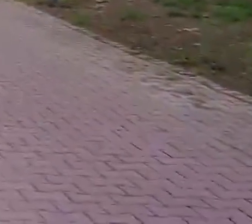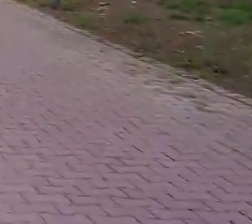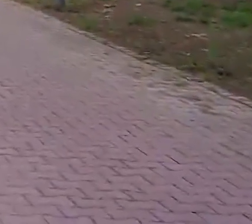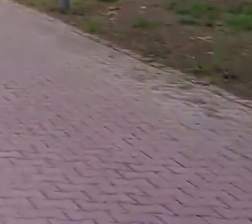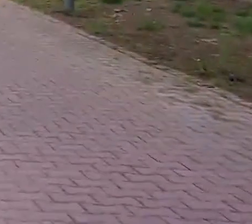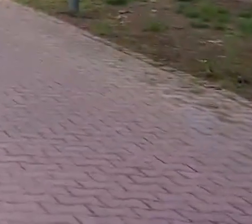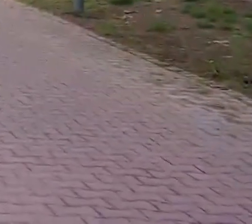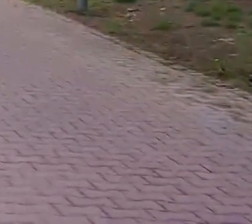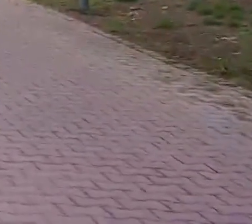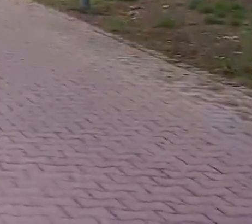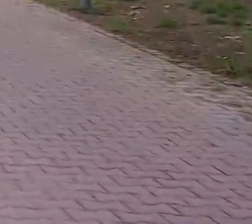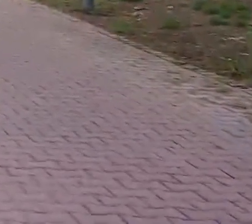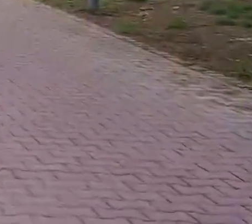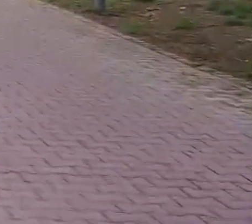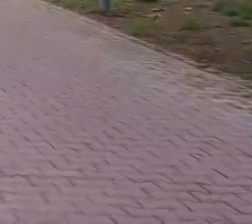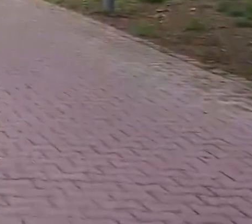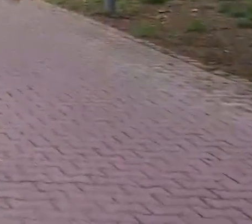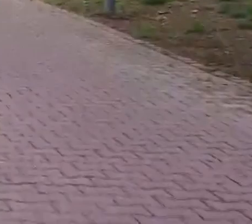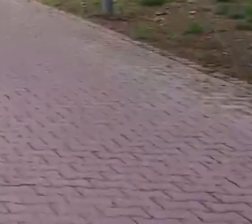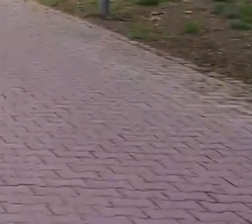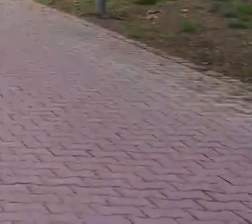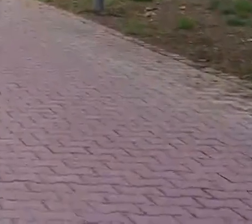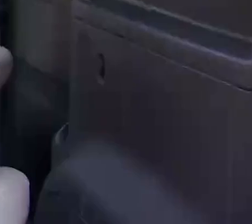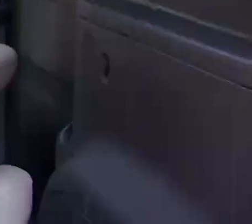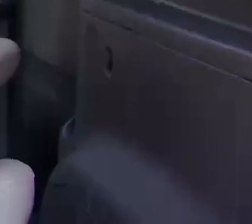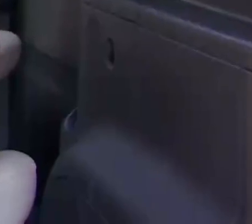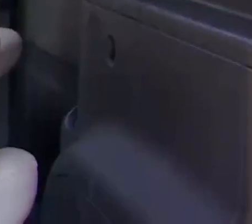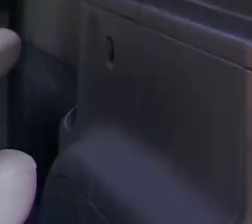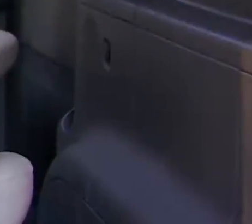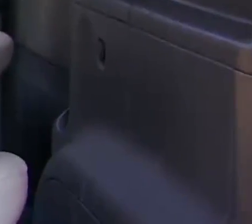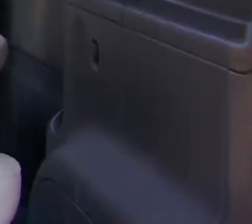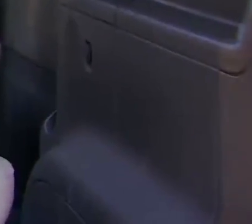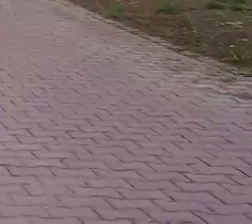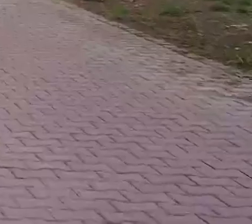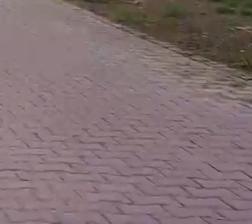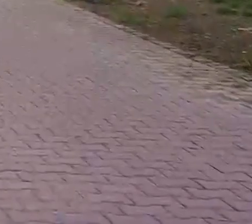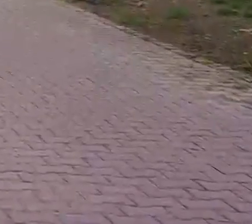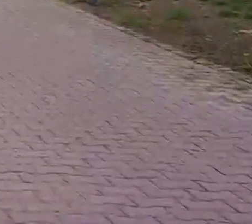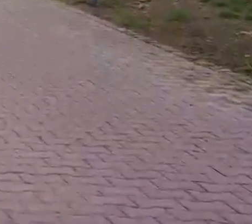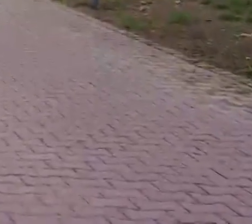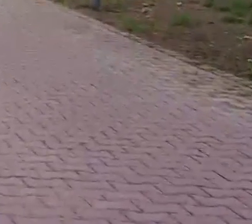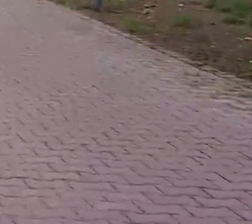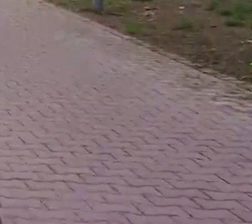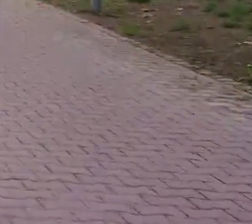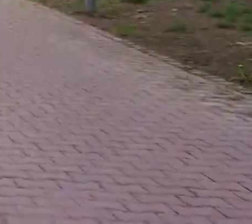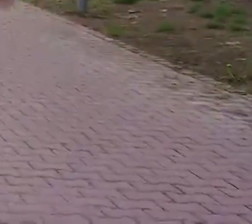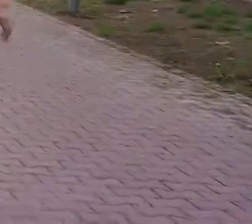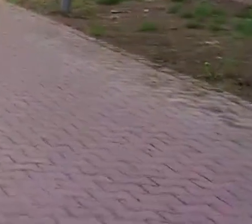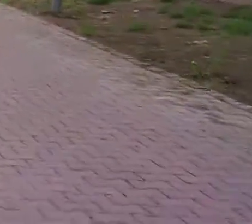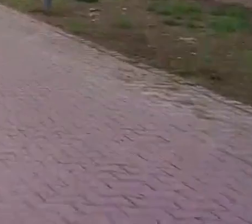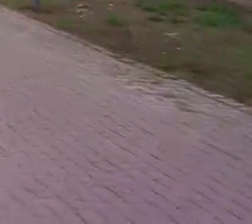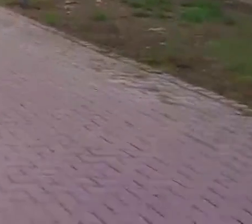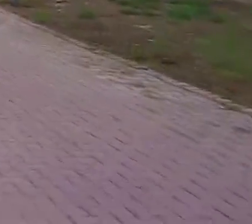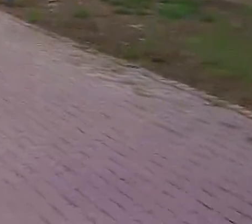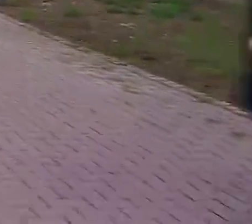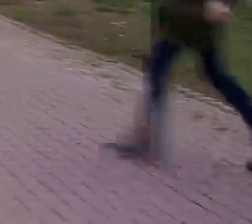kapadı. Genç kız da gitti. Serpil ile Kemal bireysel dans ediyorlar. Aynı anda aynı hareketleri yapıyorlar ama birbirlerine dokunmadan.